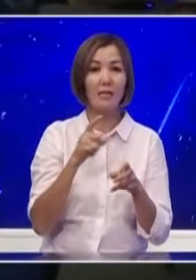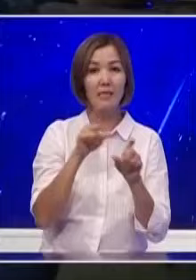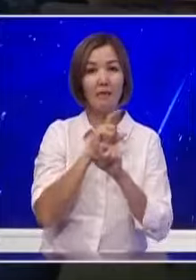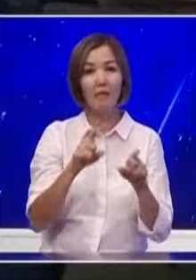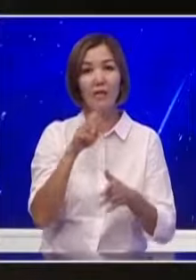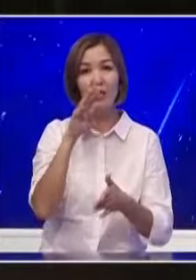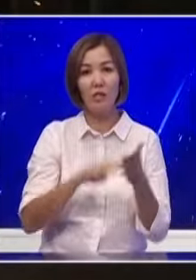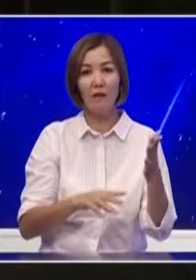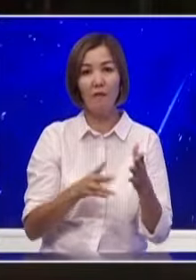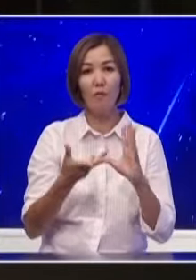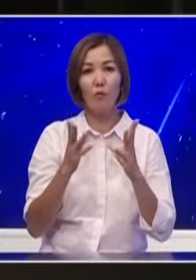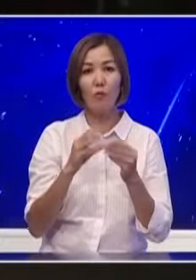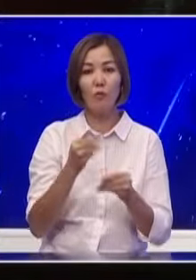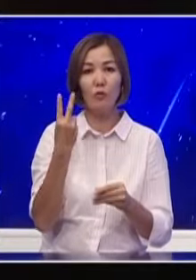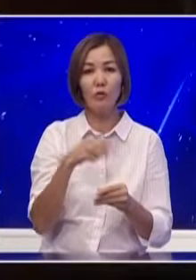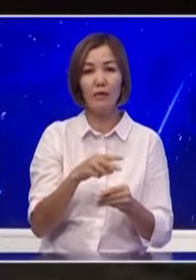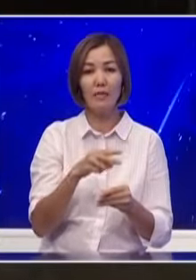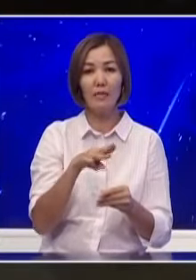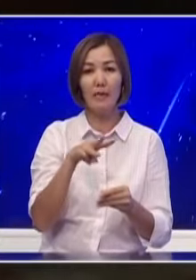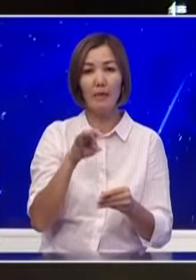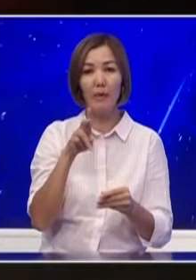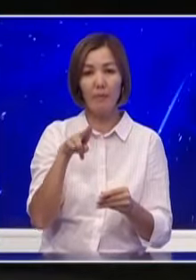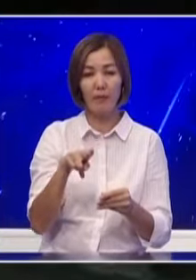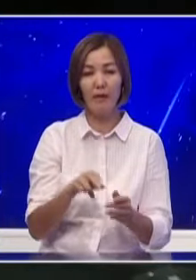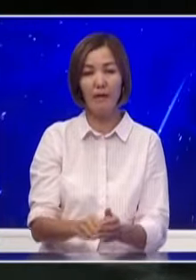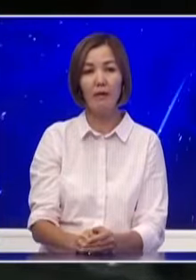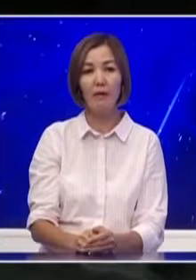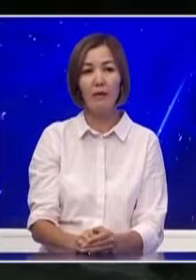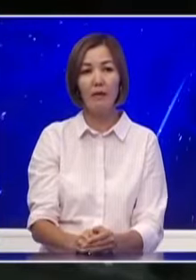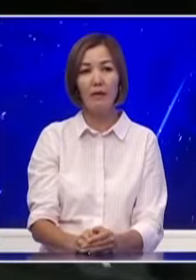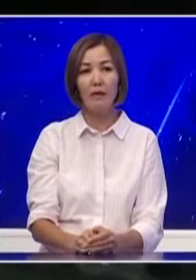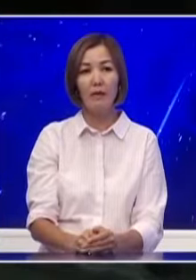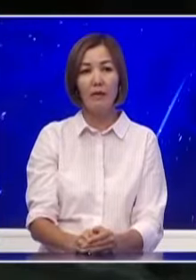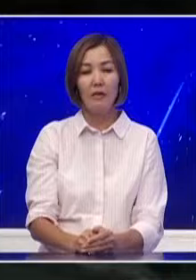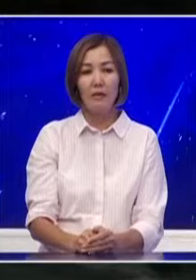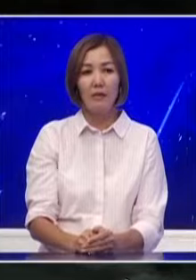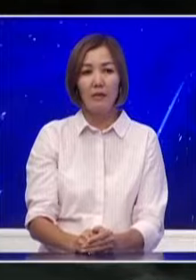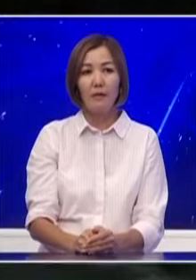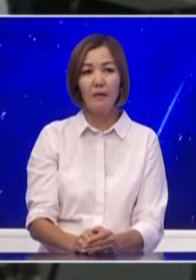владельцев заведений ждет штраф на сумму порядка 20 МРП.